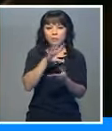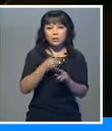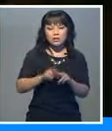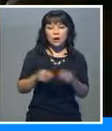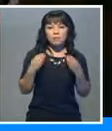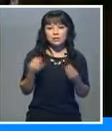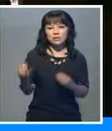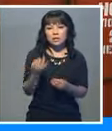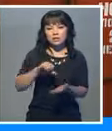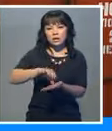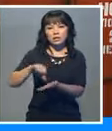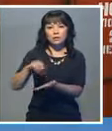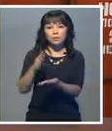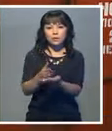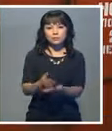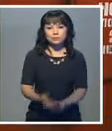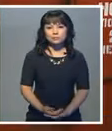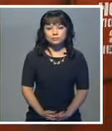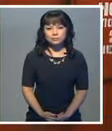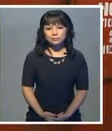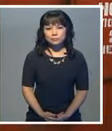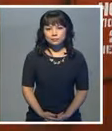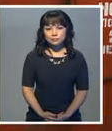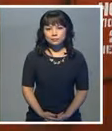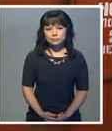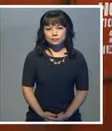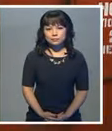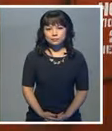батырлар дерсің. Руслан Нұрланұлы, Бекзат Сәбитұлы, Қазақстан ұлттық телеарнасы, Қарағанды облысынан.